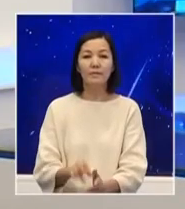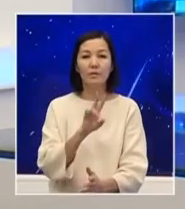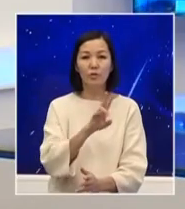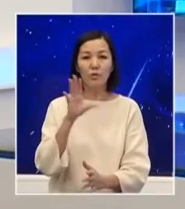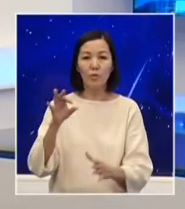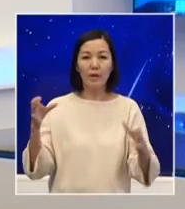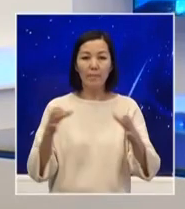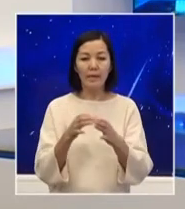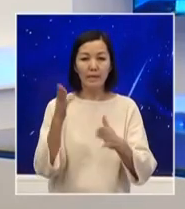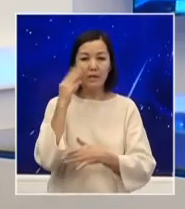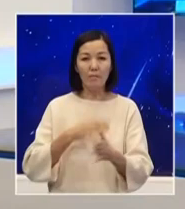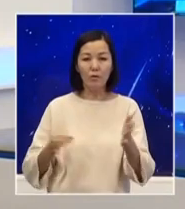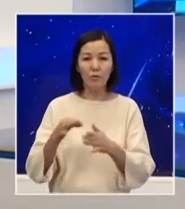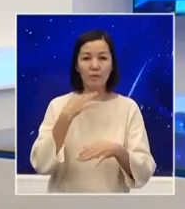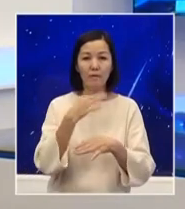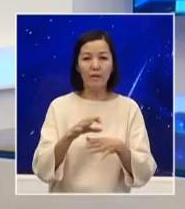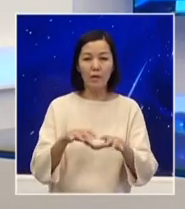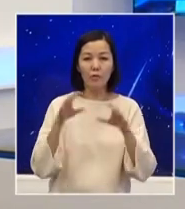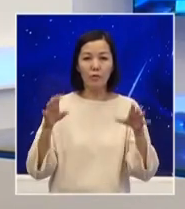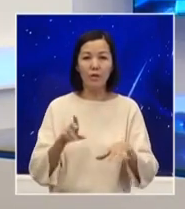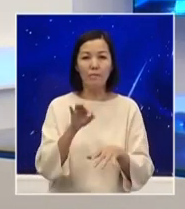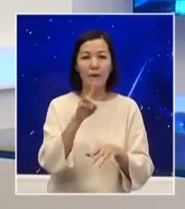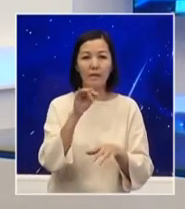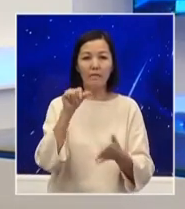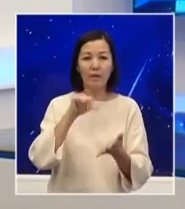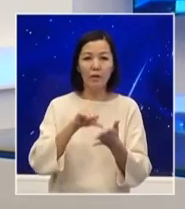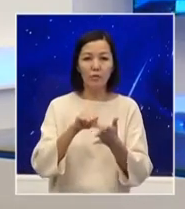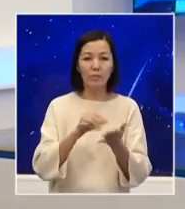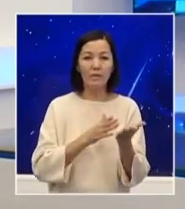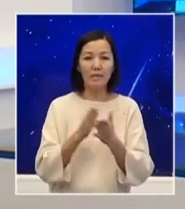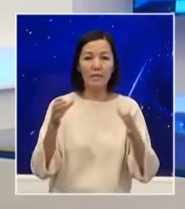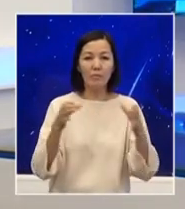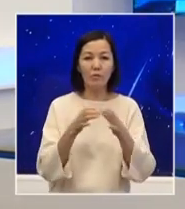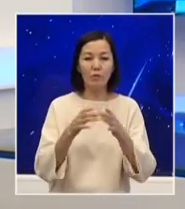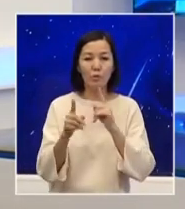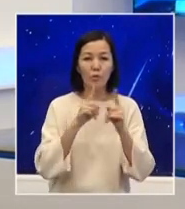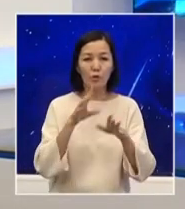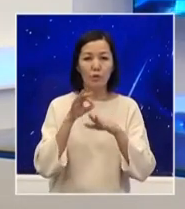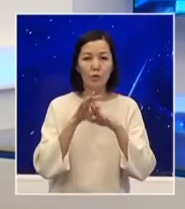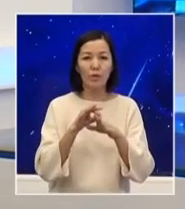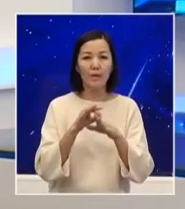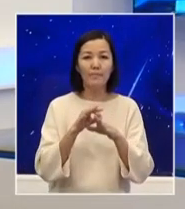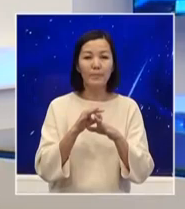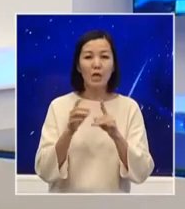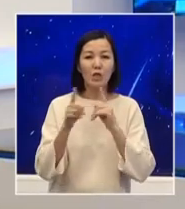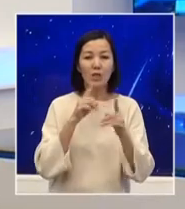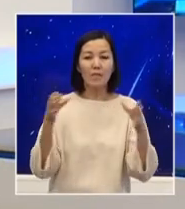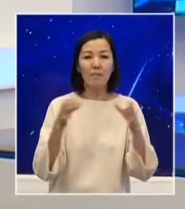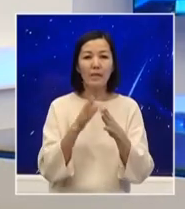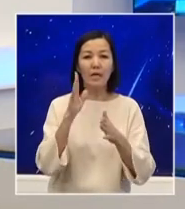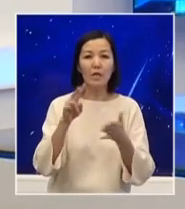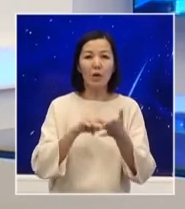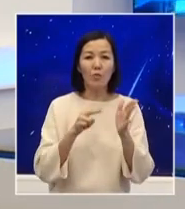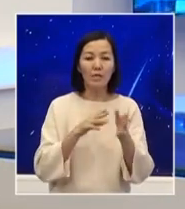Нұр Отан партиясы Алматы облыстық филиалы төрағасы Амандық Баталовтың қатысуымен саяси кеңес бюросының отырысы өтті. Жиында партияның